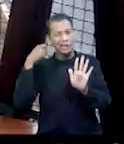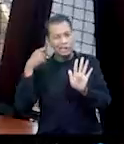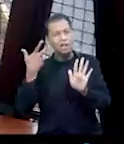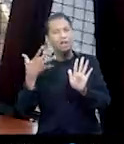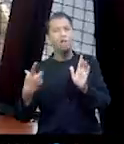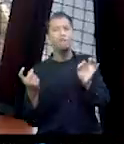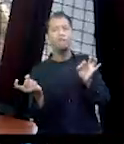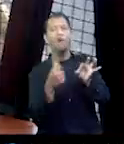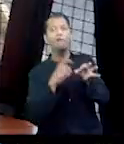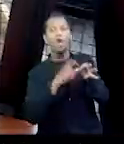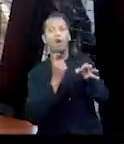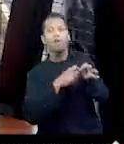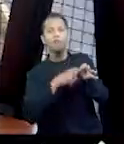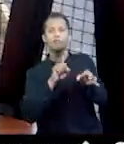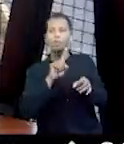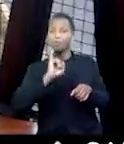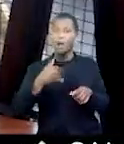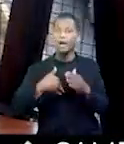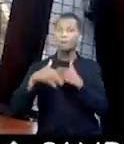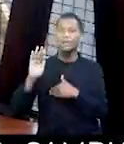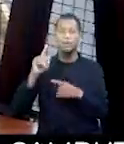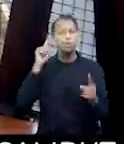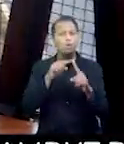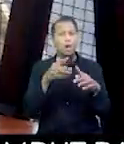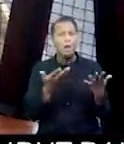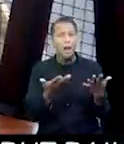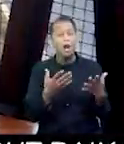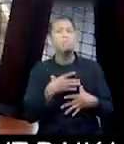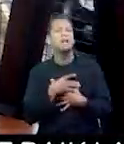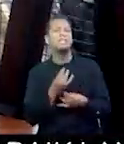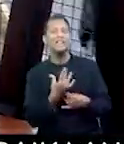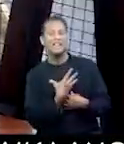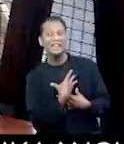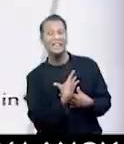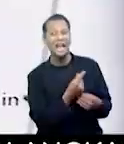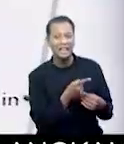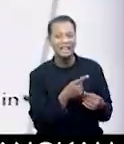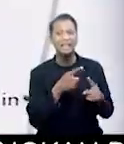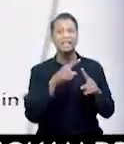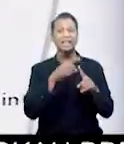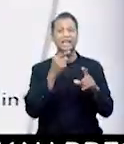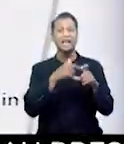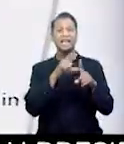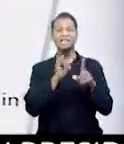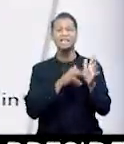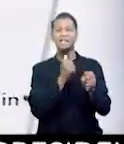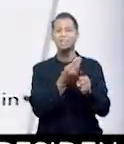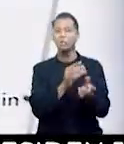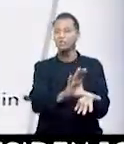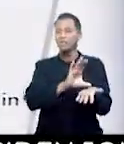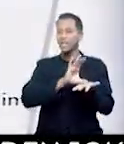hingga jutaan rupiah untuk menarik minat masyarakat untuk bisa ikut pada trading investasi. Yang mana hal ini merupakan suatu